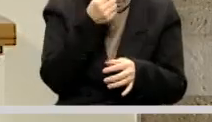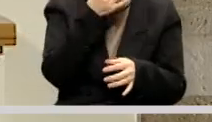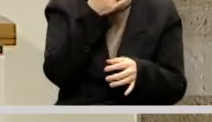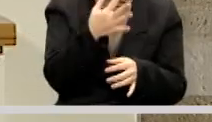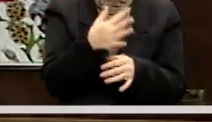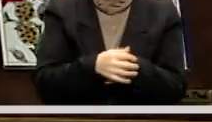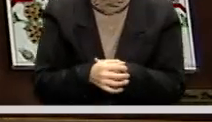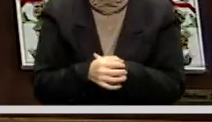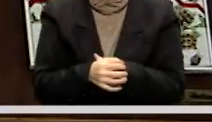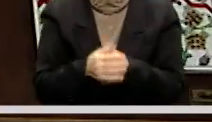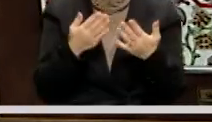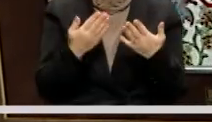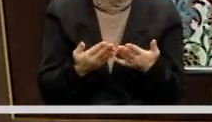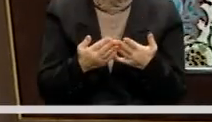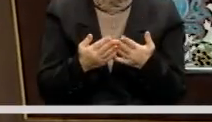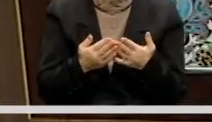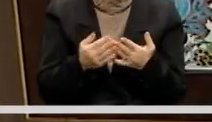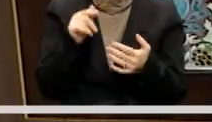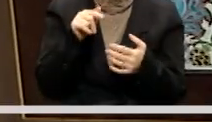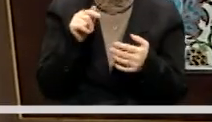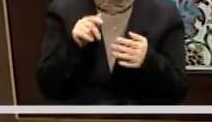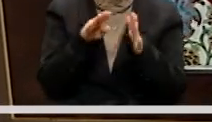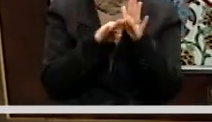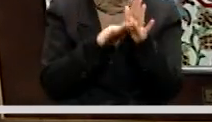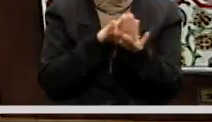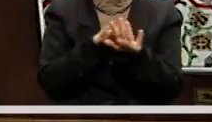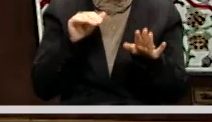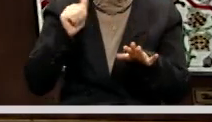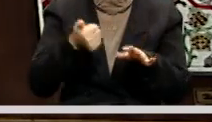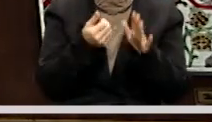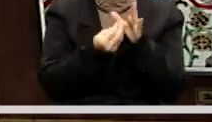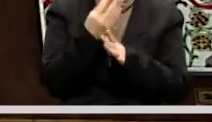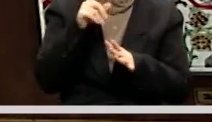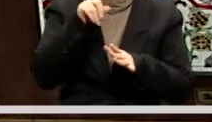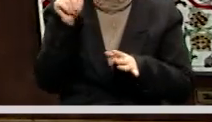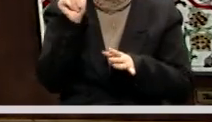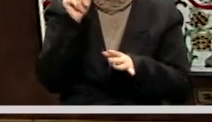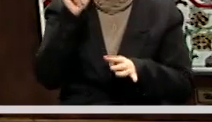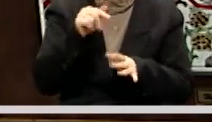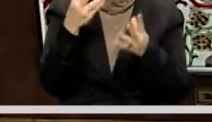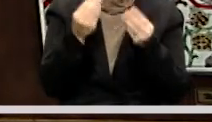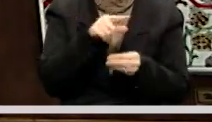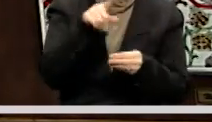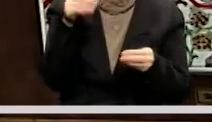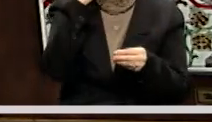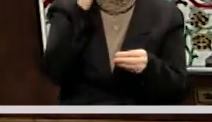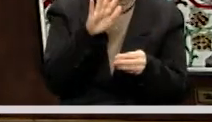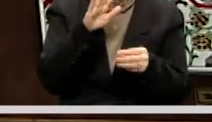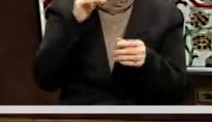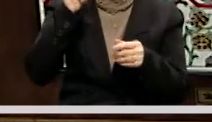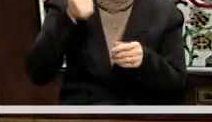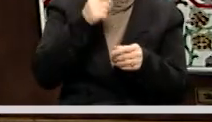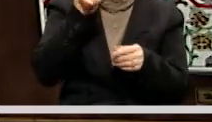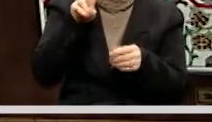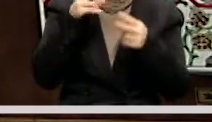günler. Evet efendim, bugün de nihayete erdirdik programımızı. Yarın sabah buradayız saat 10.30'da. Sizleri de bekliyoruz. Tabii ki yarın da iki güzel konu